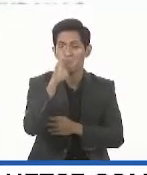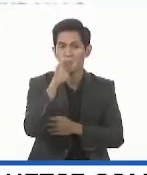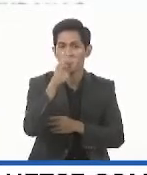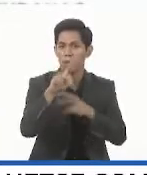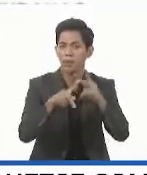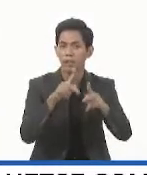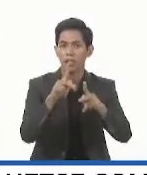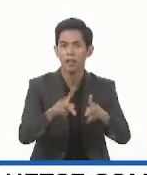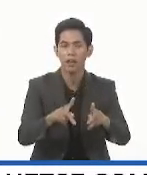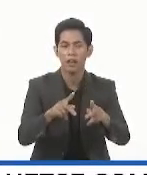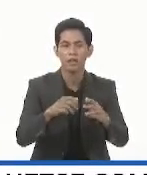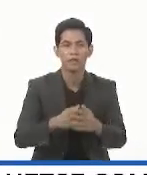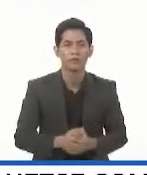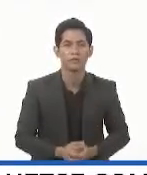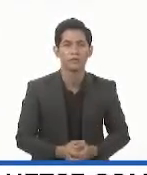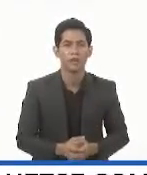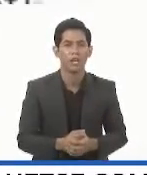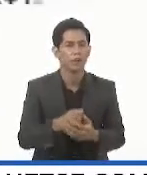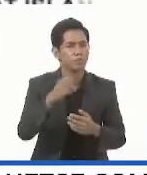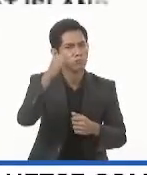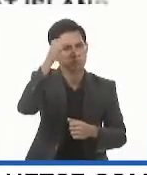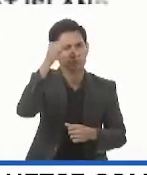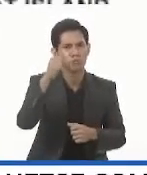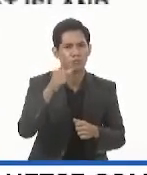ating pinatutupad. If you remember,